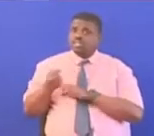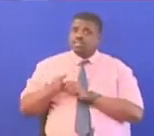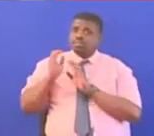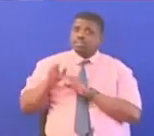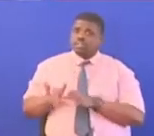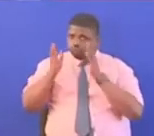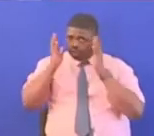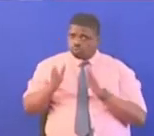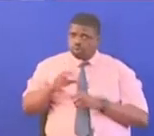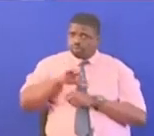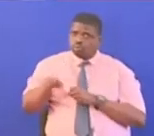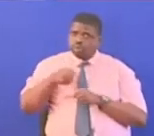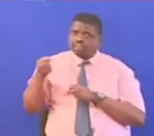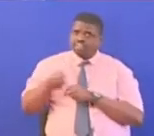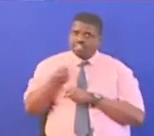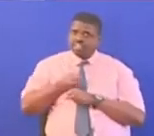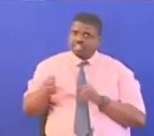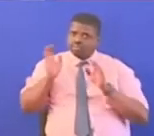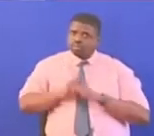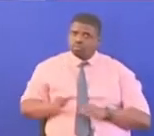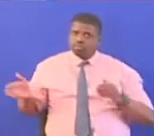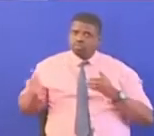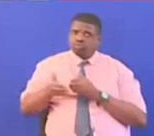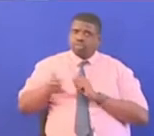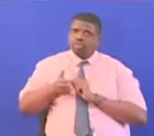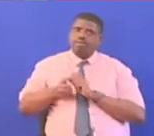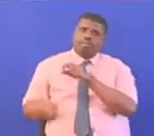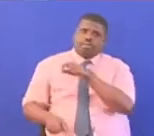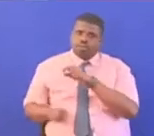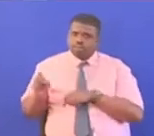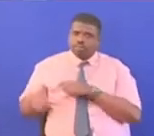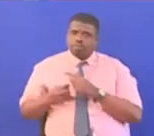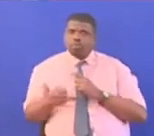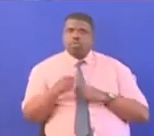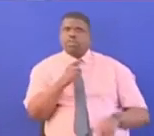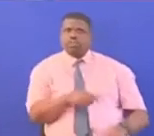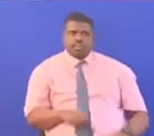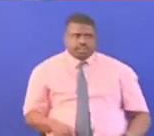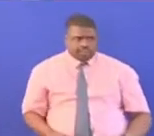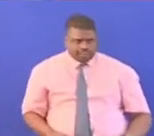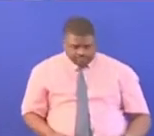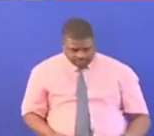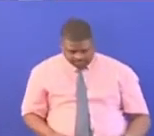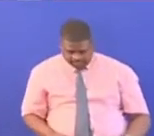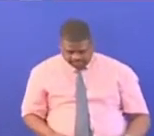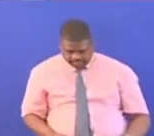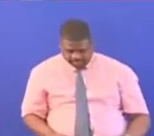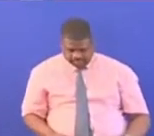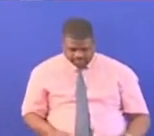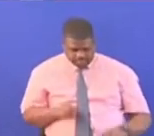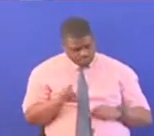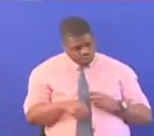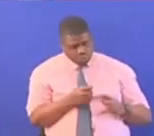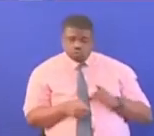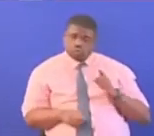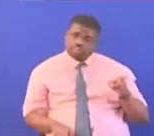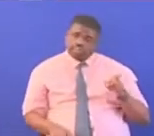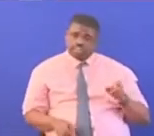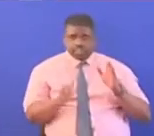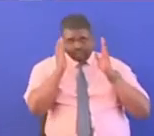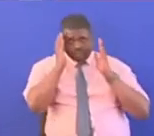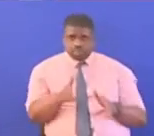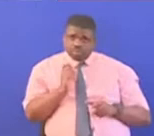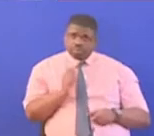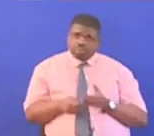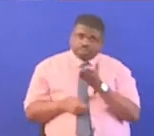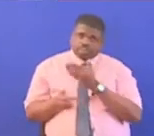wakuu wa mikoa ifanyike ikamilike, ili tufunge mambo haya, migogoro hii iwe imekwisha na tupate utatuzi wa kudumu wa migogoro hii. Mheshimiwa